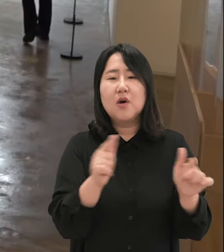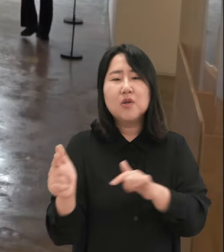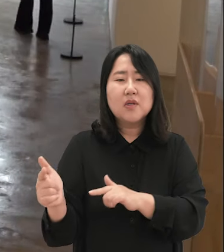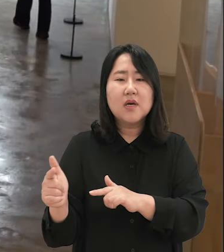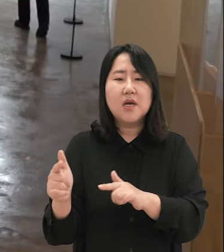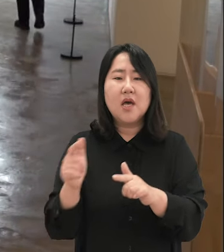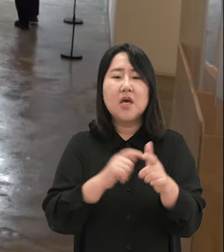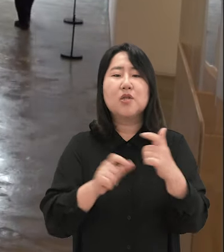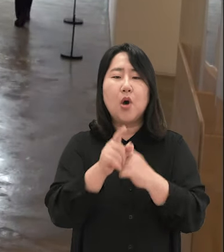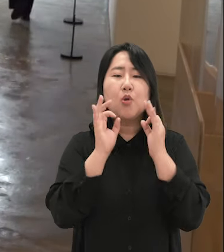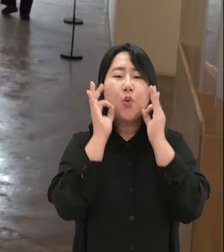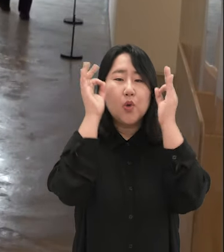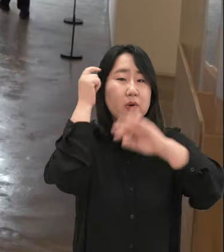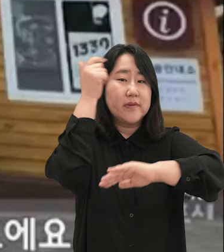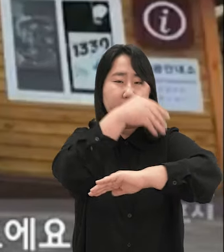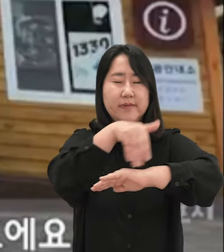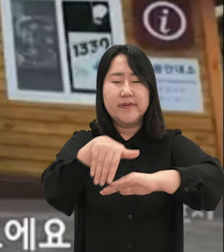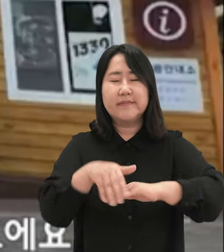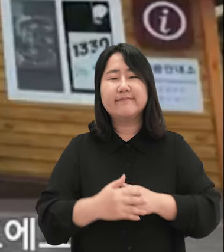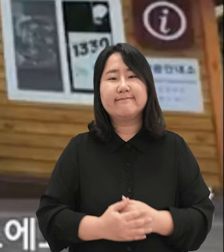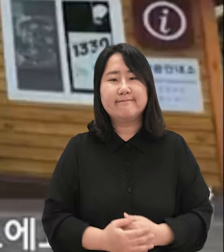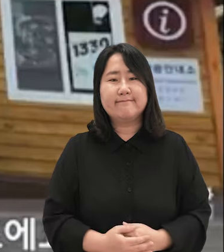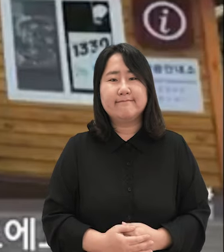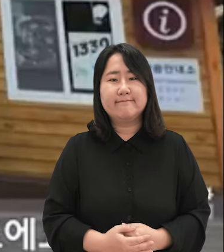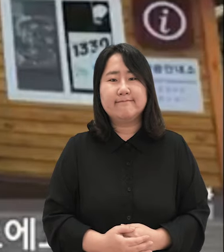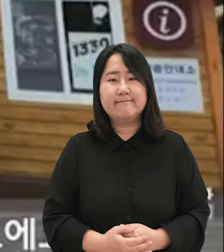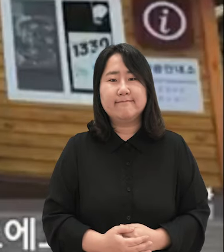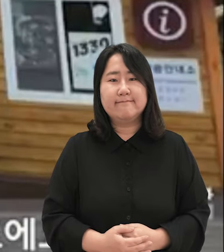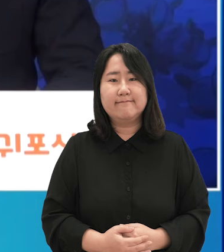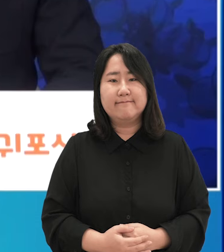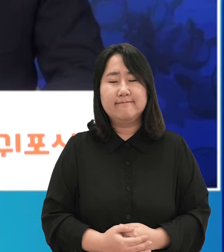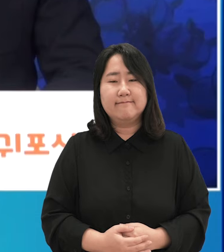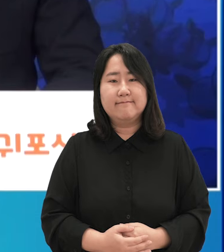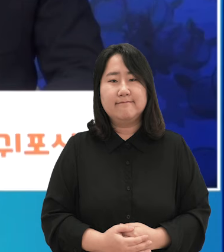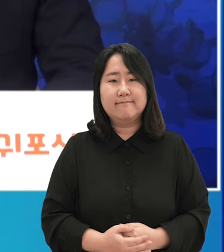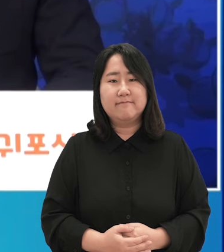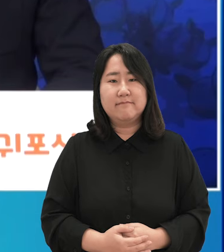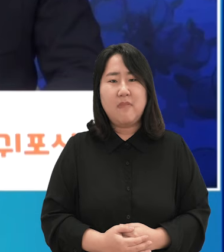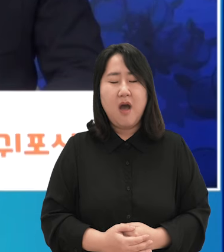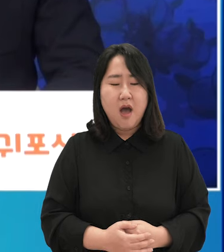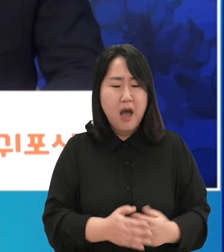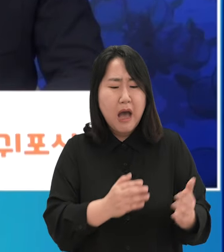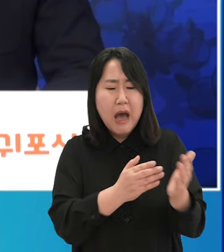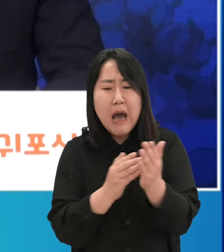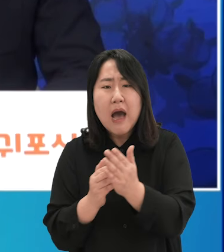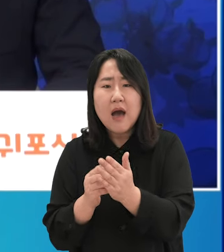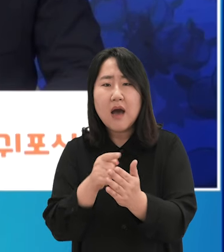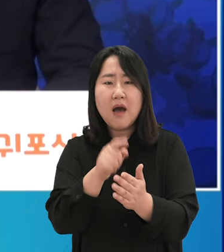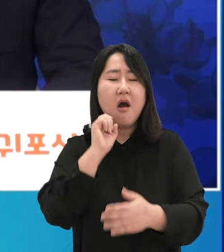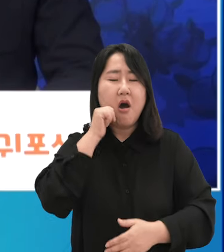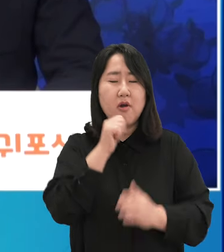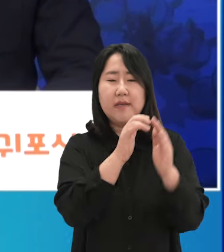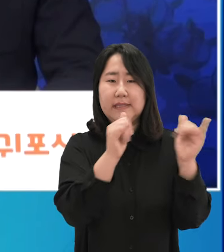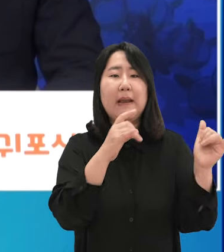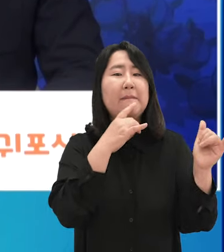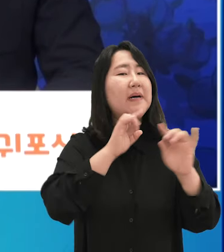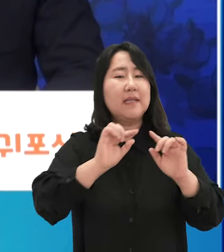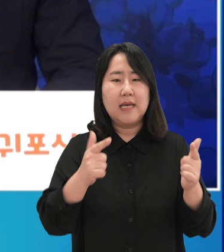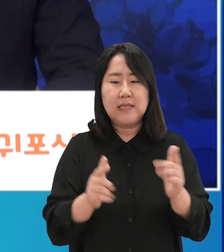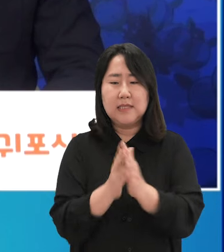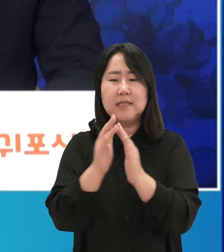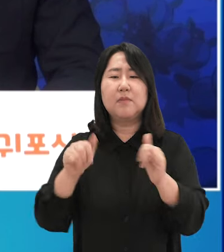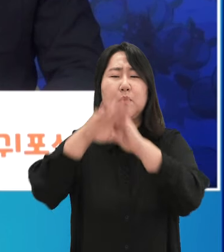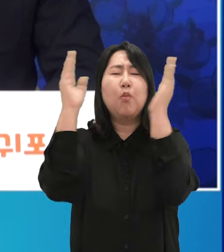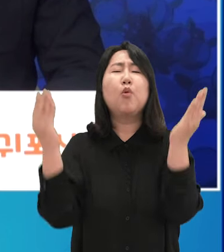취약계층을 위한 노력을 이어갈 계획입니다네 취약 층뿐만 아니라 시민 모두가